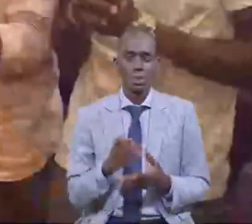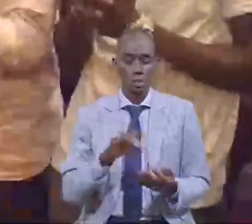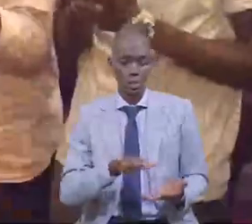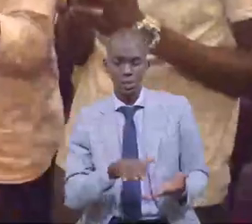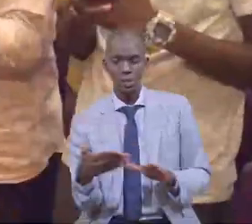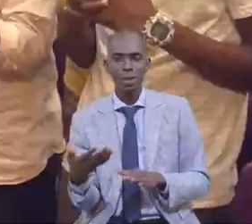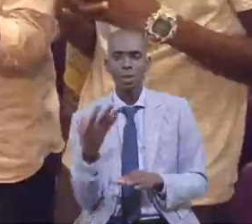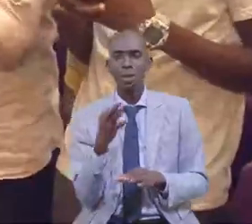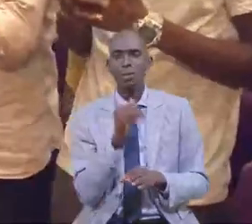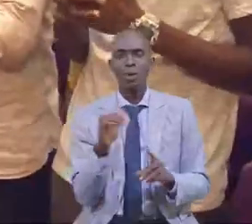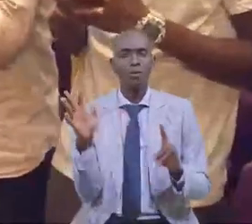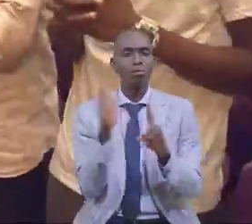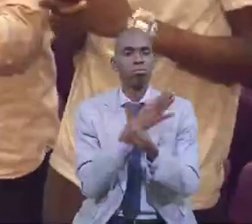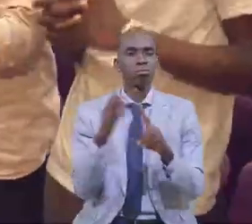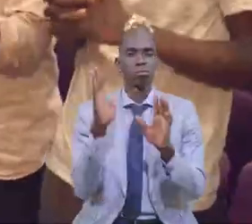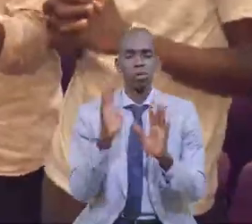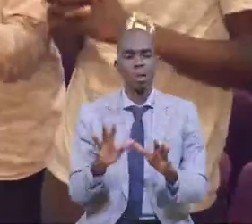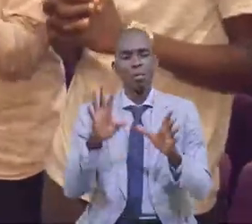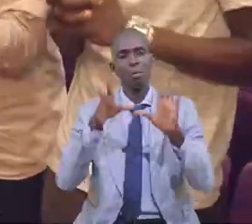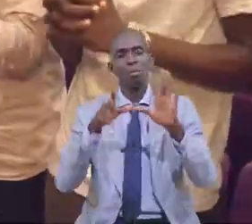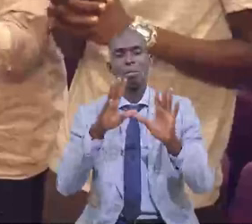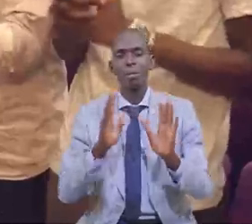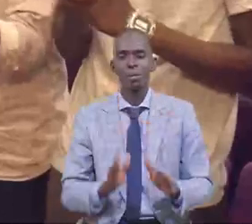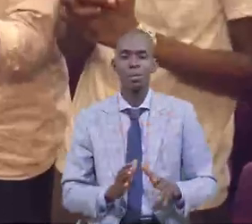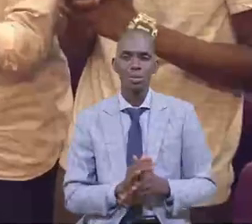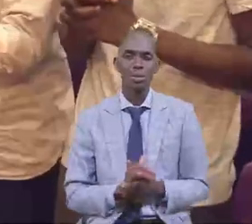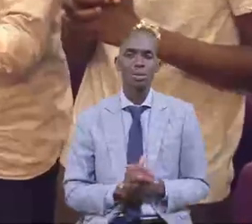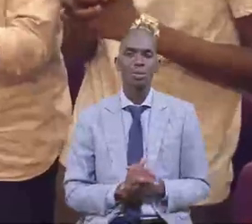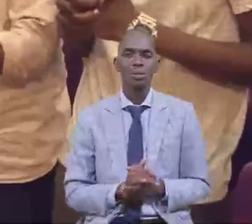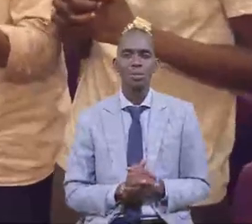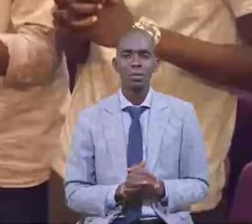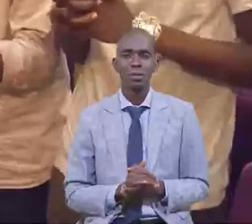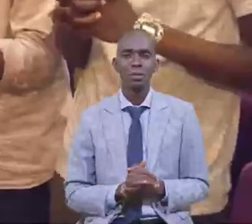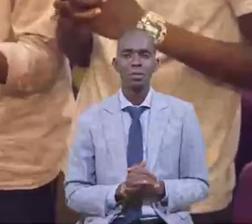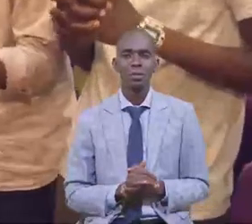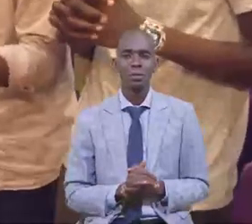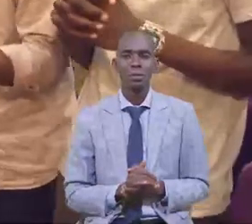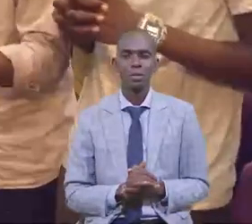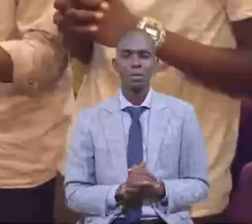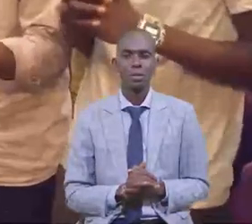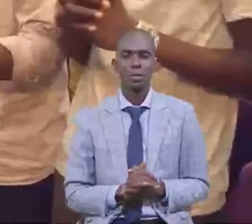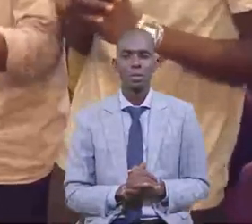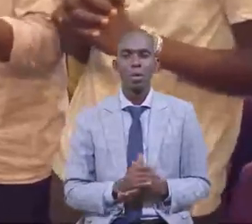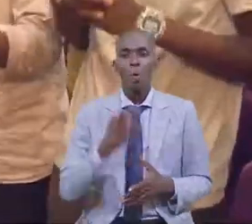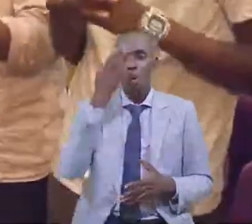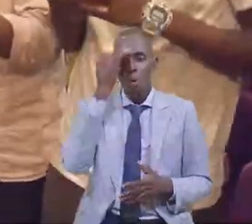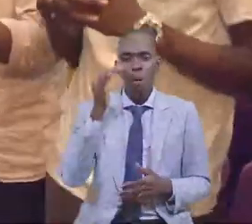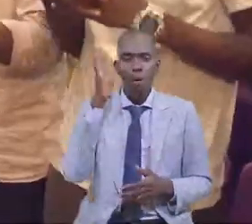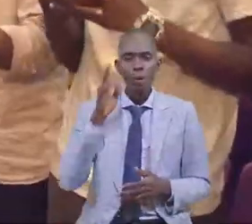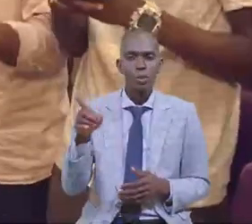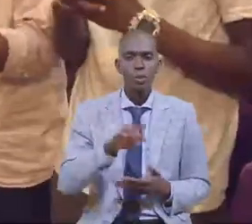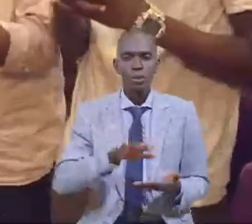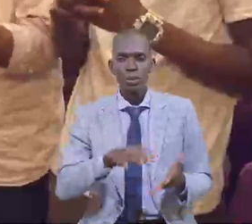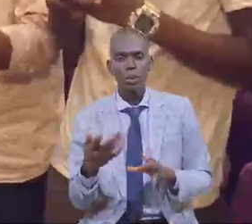Pourquoi devez-vous mourir comme un flatteur? Pourquoi devez-vous